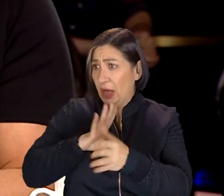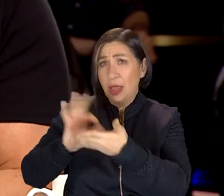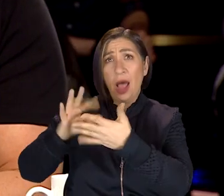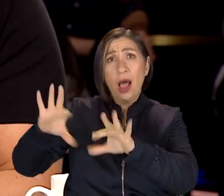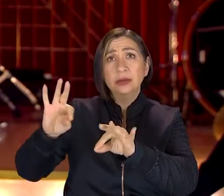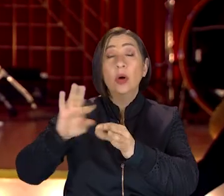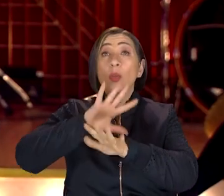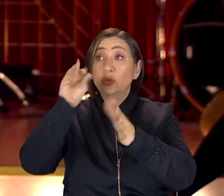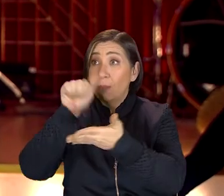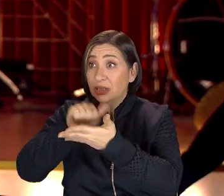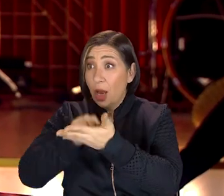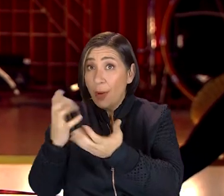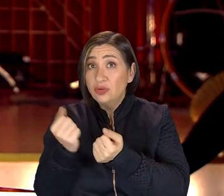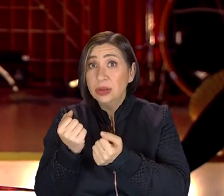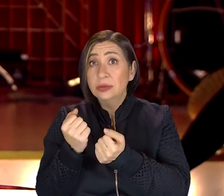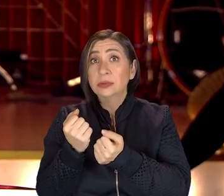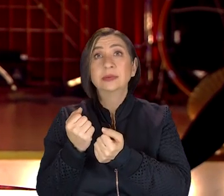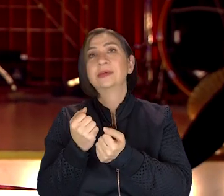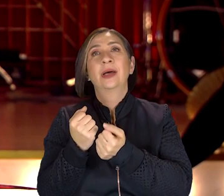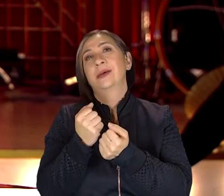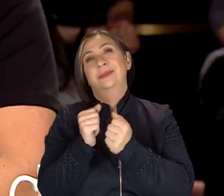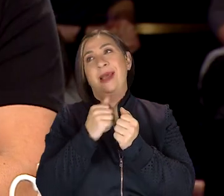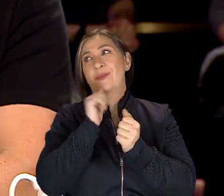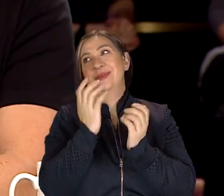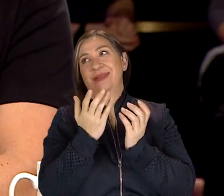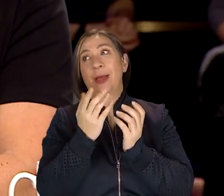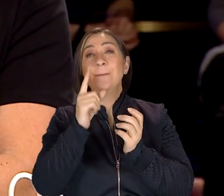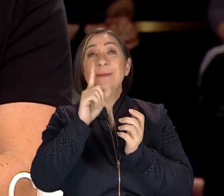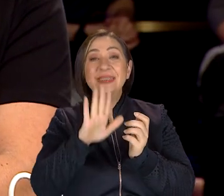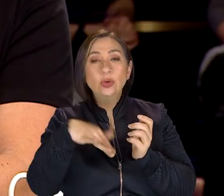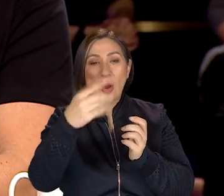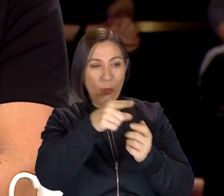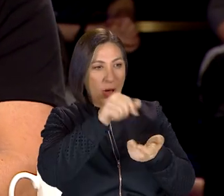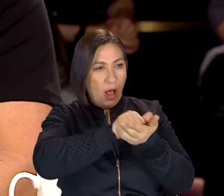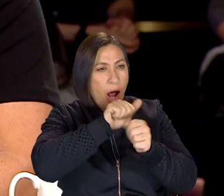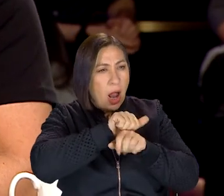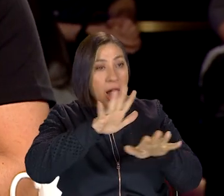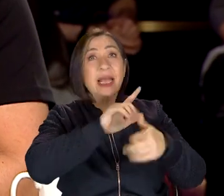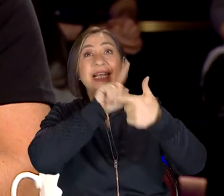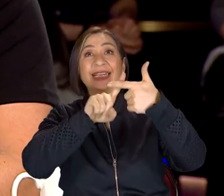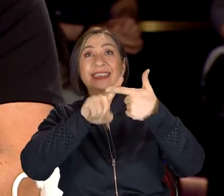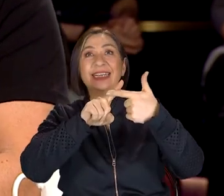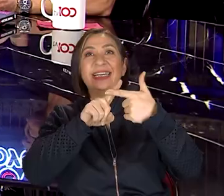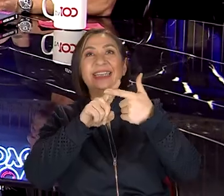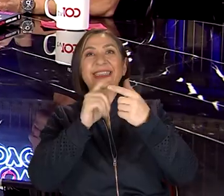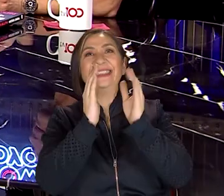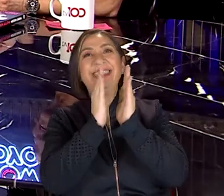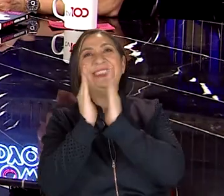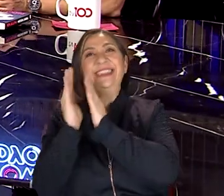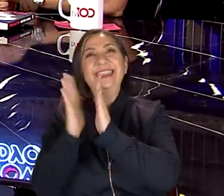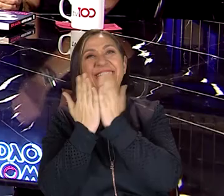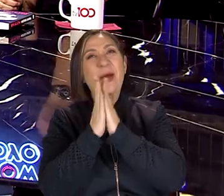O zaman bütün baskıları mı alacağız? Hayır abi, şöyle yani bir sonraki baskıda Alişan... Dizi olan, kitap. Dizi kitap